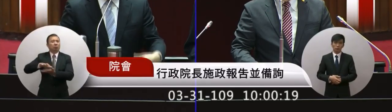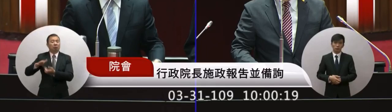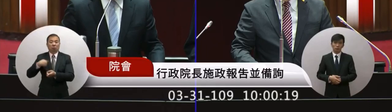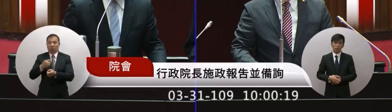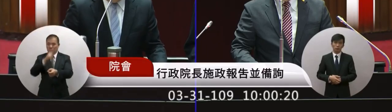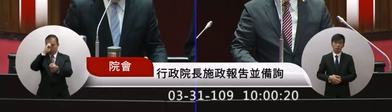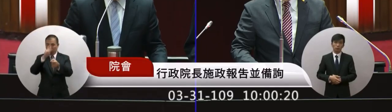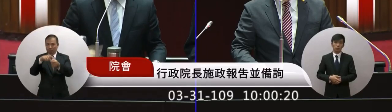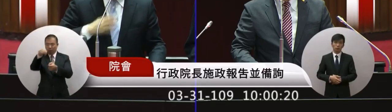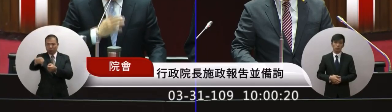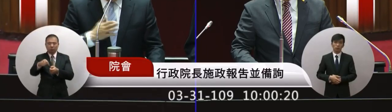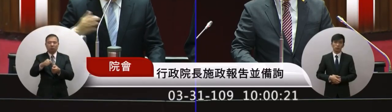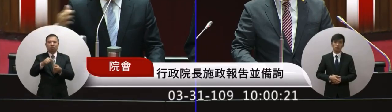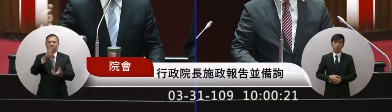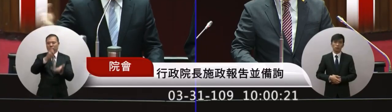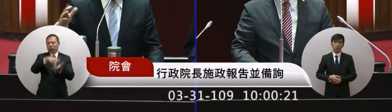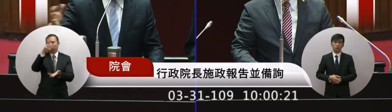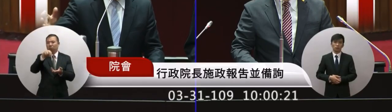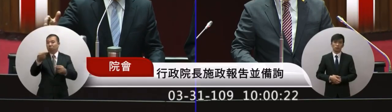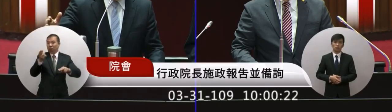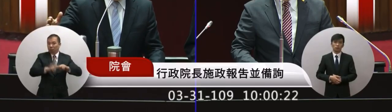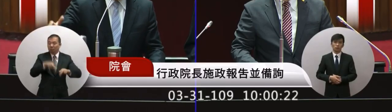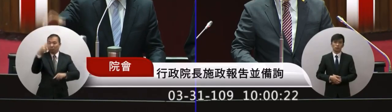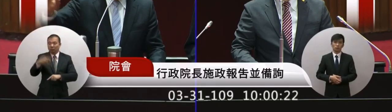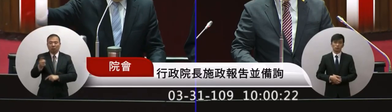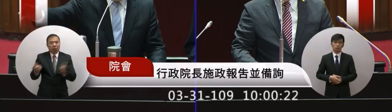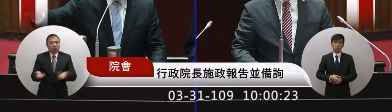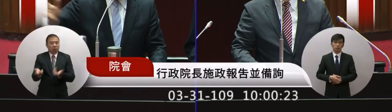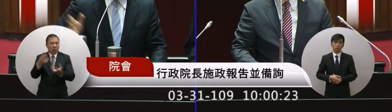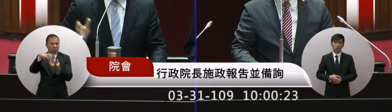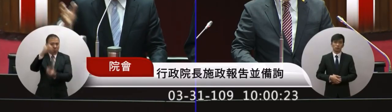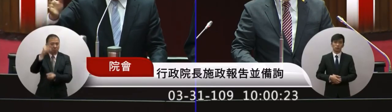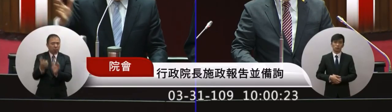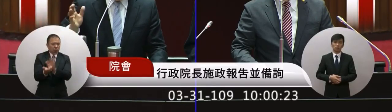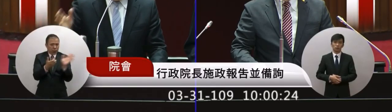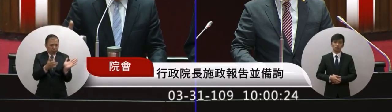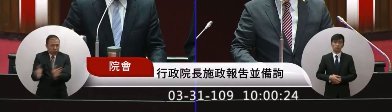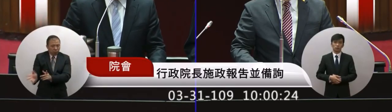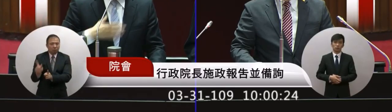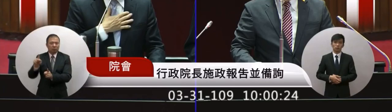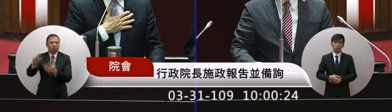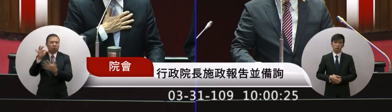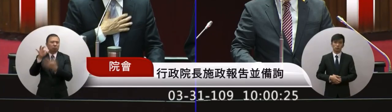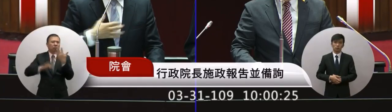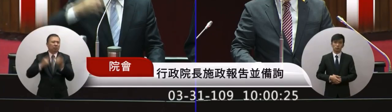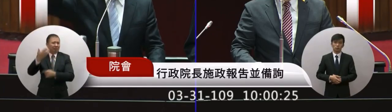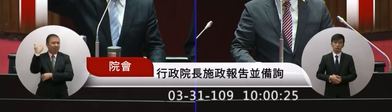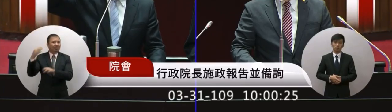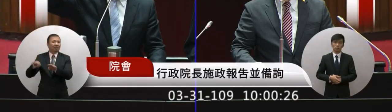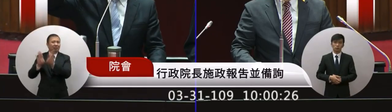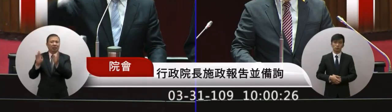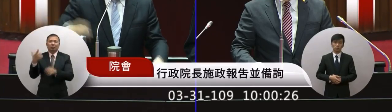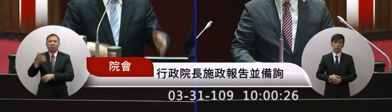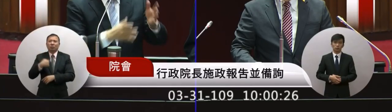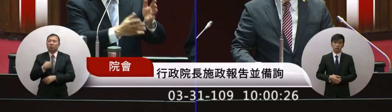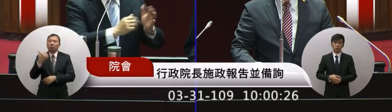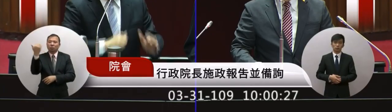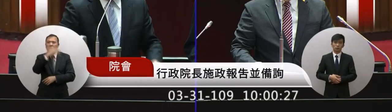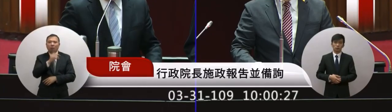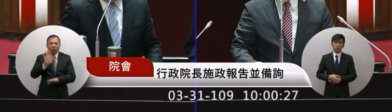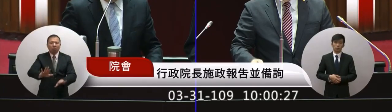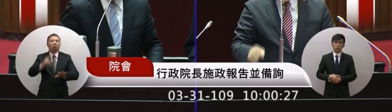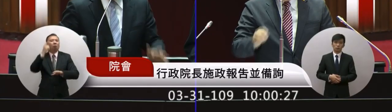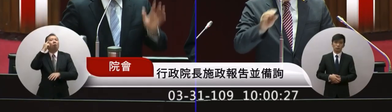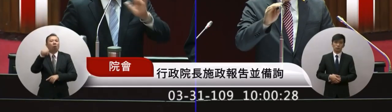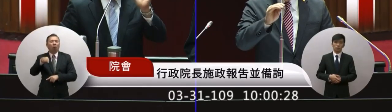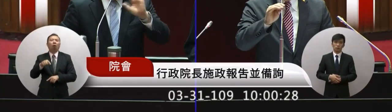存后的核市场燃料棒该个怎么处理，已经处理一段了，不是我突然想到啊，突然